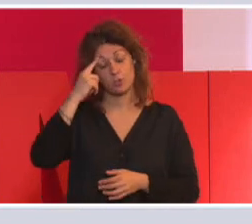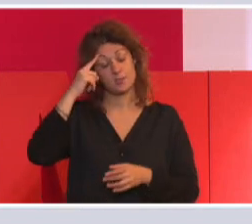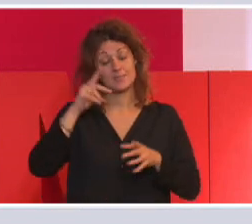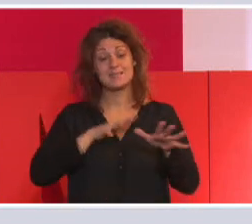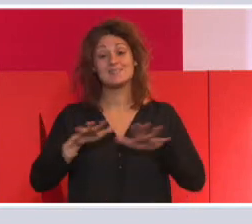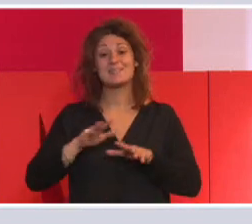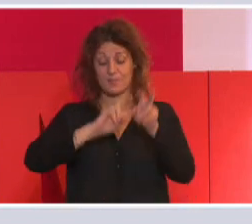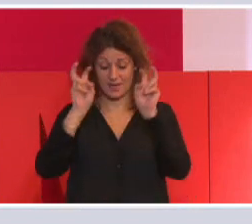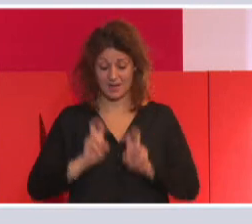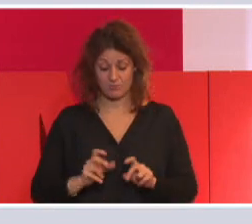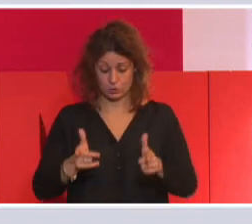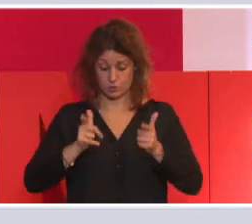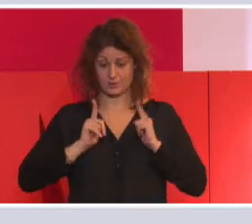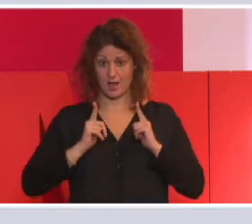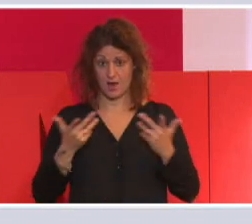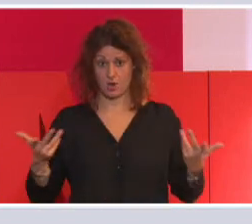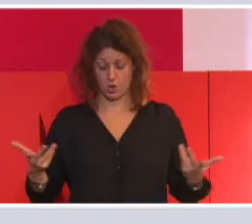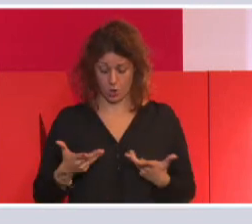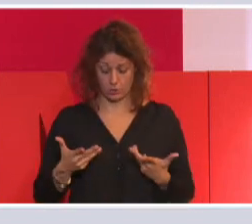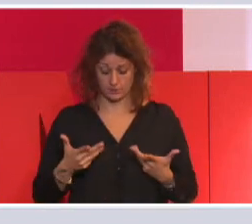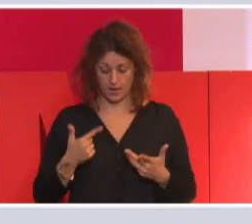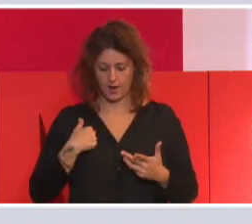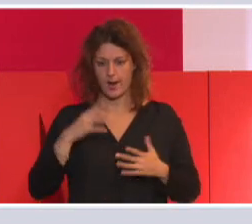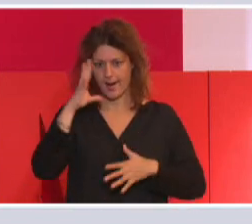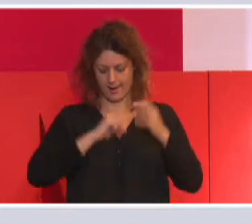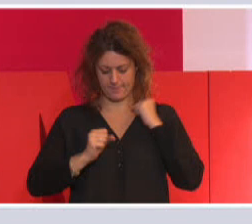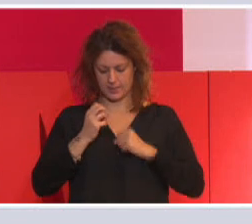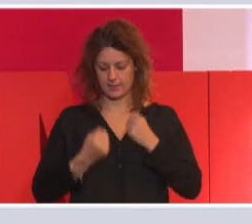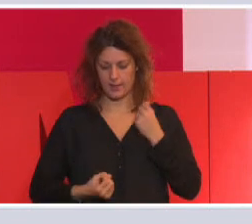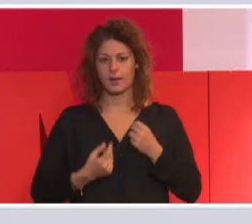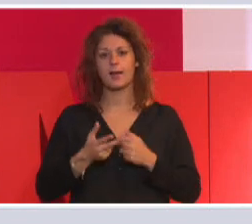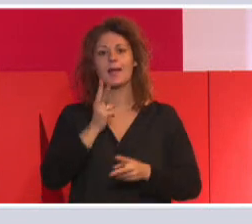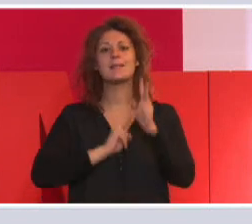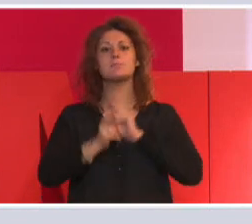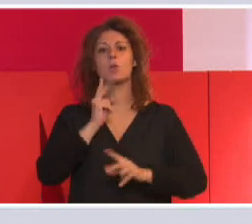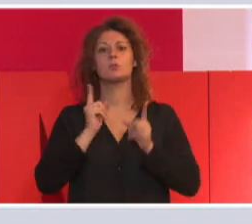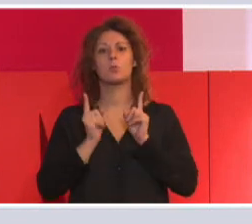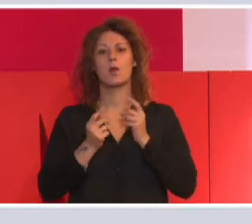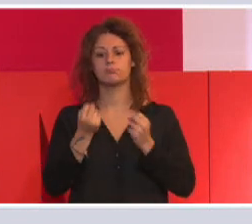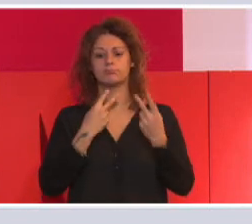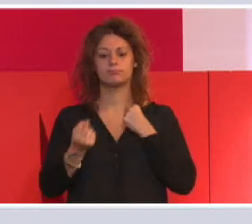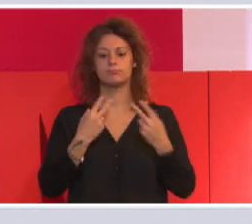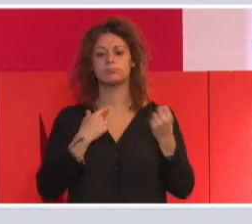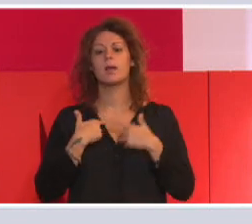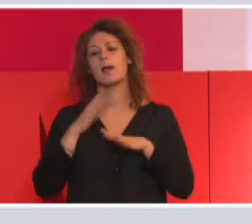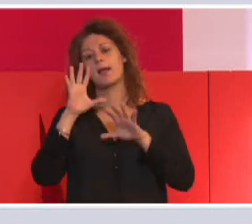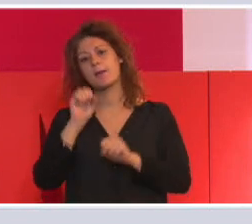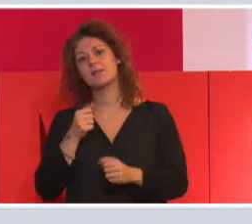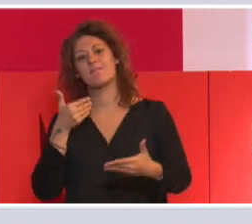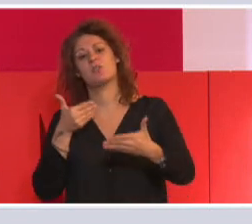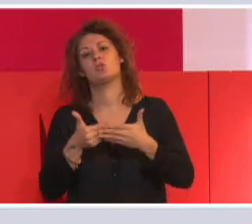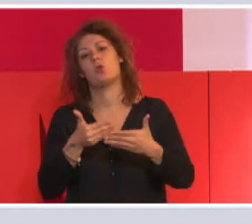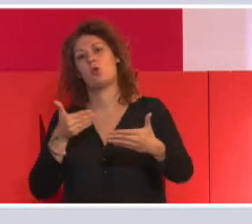nostre risposte cioè di avvicinarci o rifuggire il condizionamento avvertivo in modo forse un po